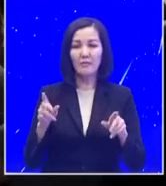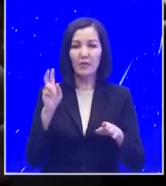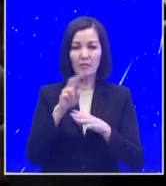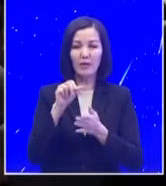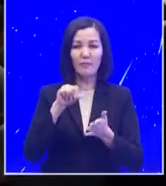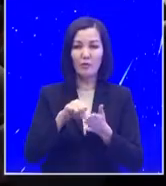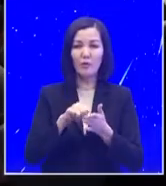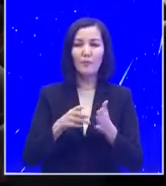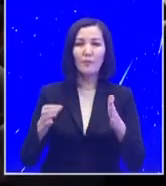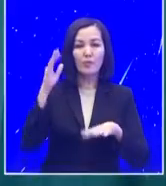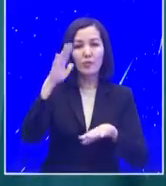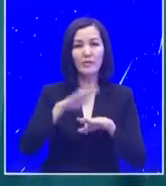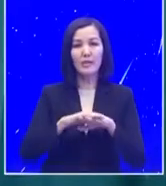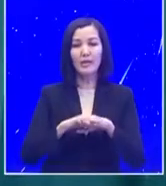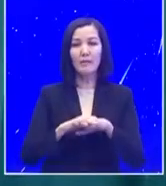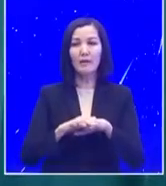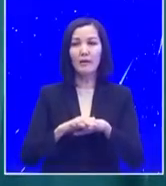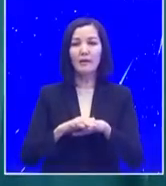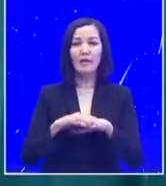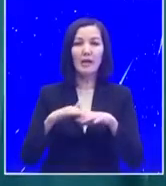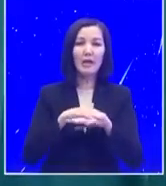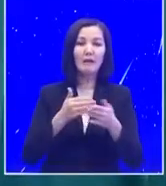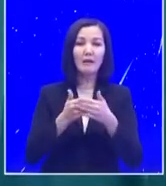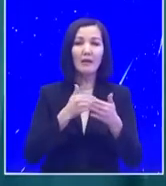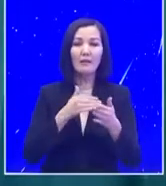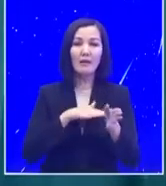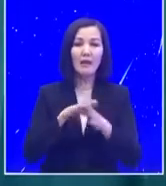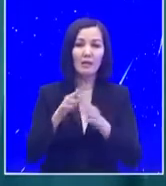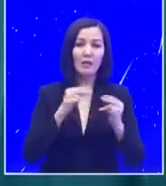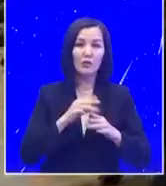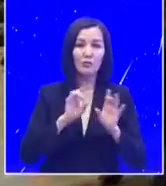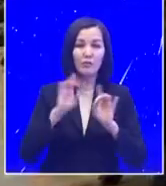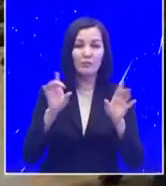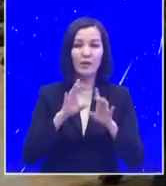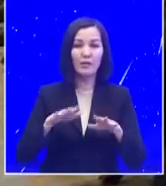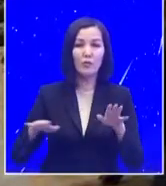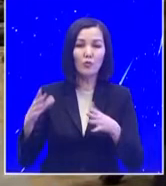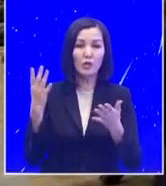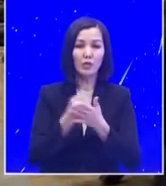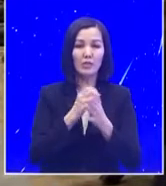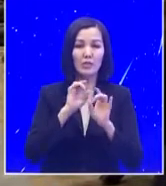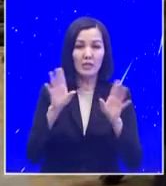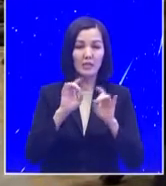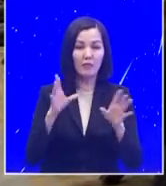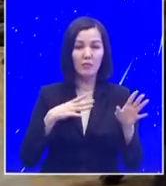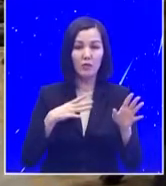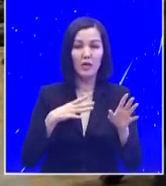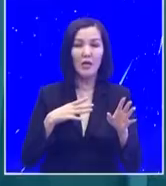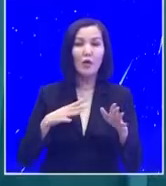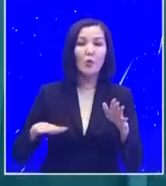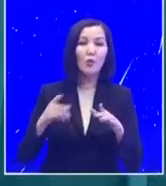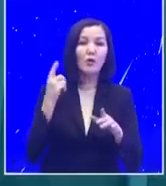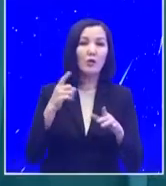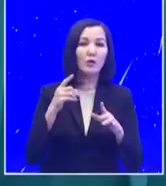есебін тыңдаған облыс әкімі Амандық Баталов халық алдында облыстағы атқарылған жұмыстарды баяндады. Өңірдегі жетістіктерді атап өтті. Айтуынша, өңір